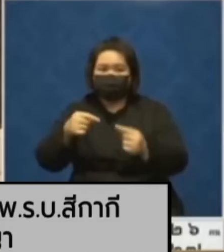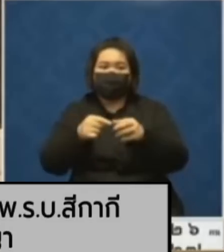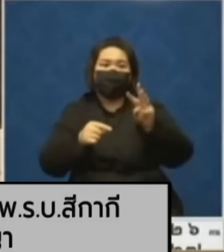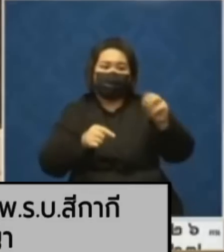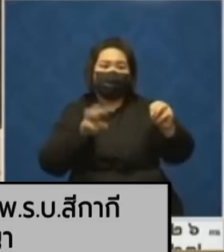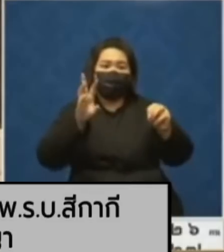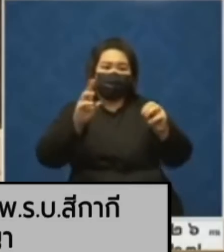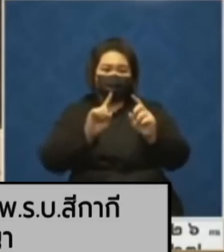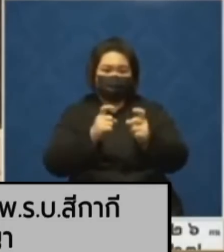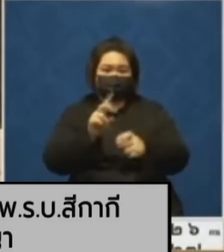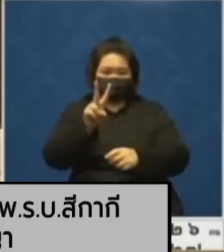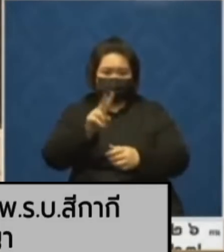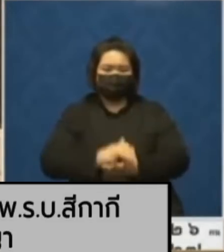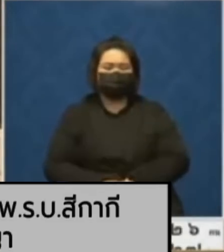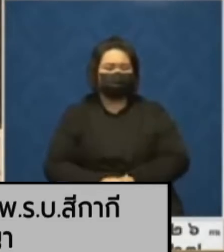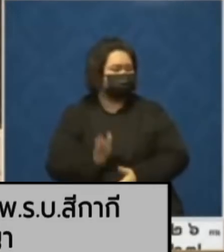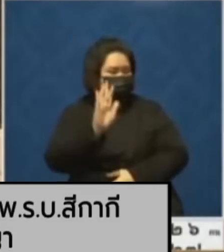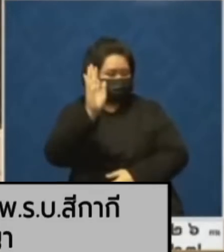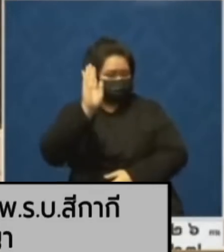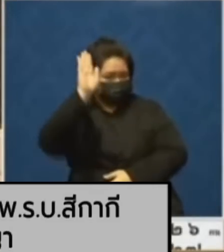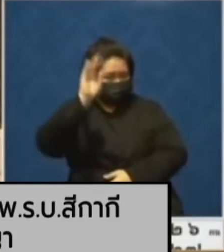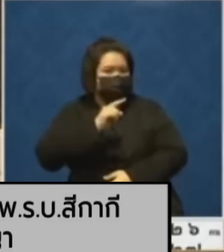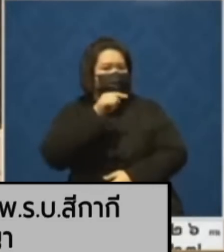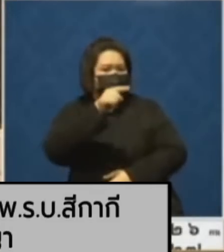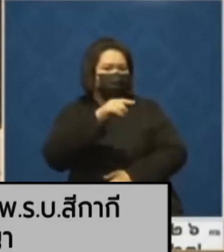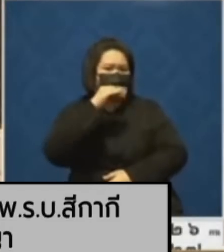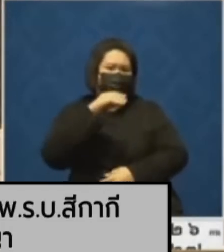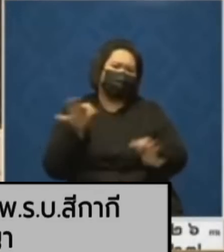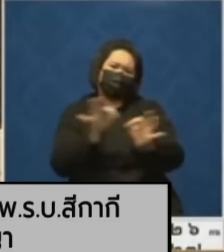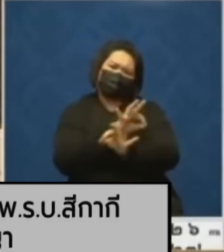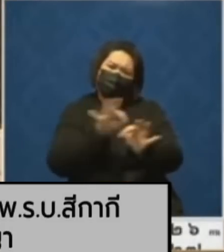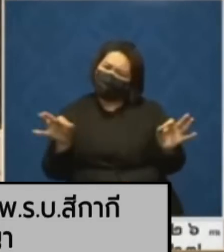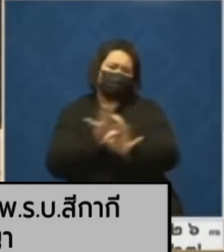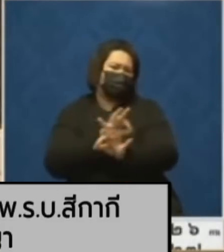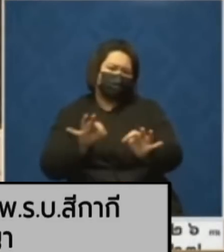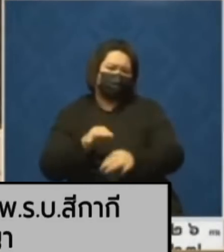ของเรีศwy televisionที่ทานอธิบายเี่ย ท่านผู้รวนไปหมดเลย ฟัง